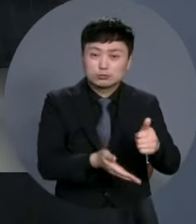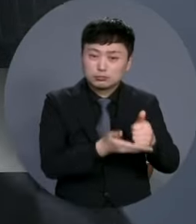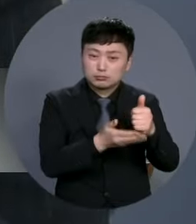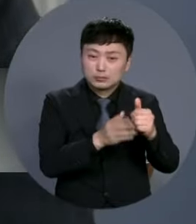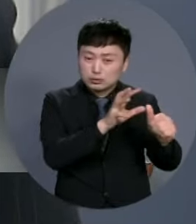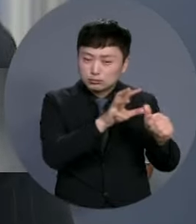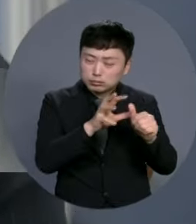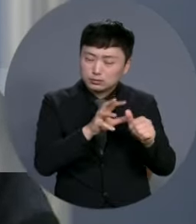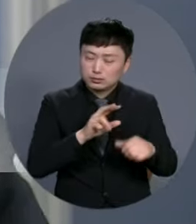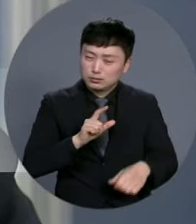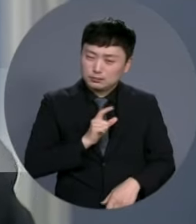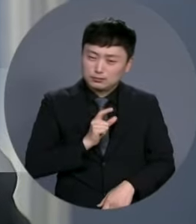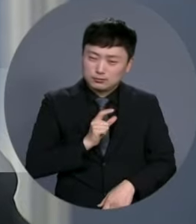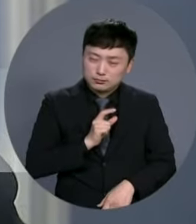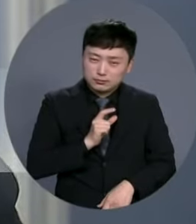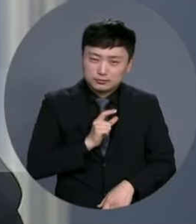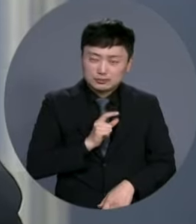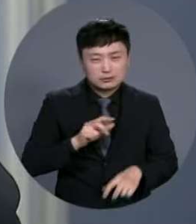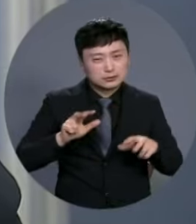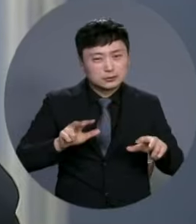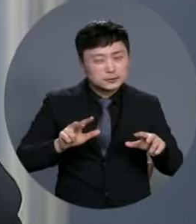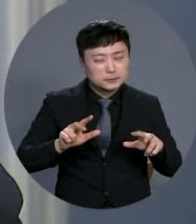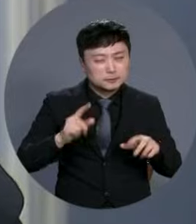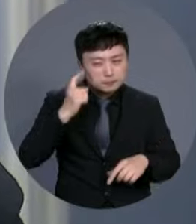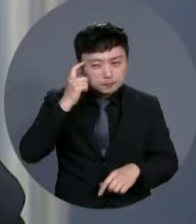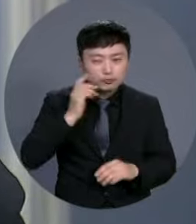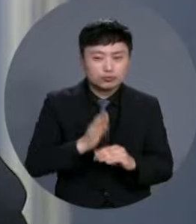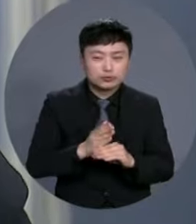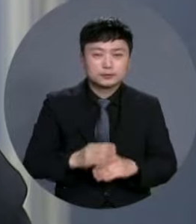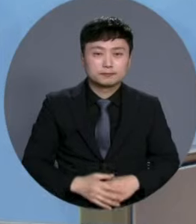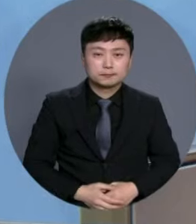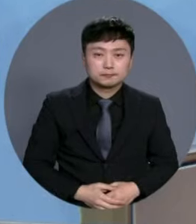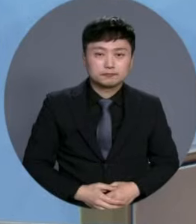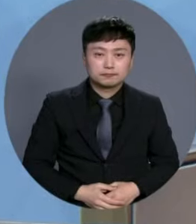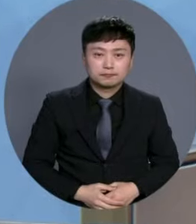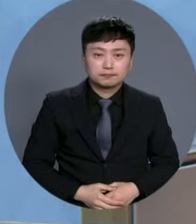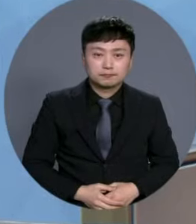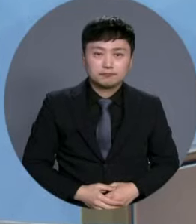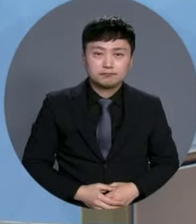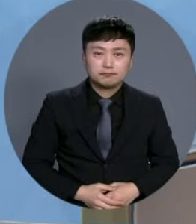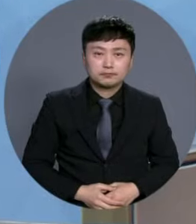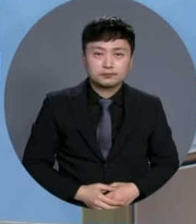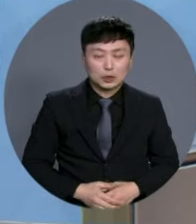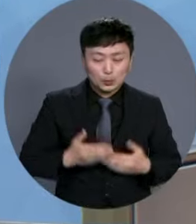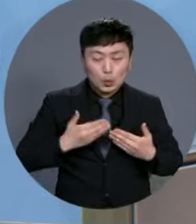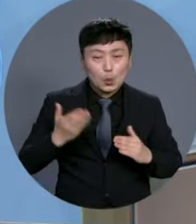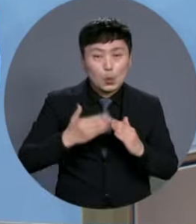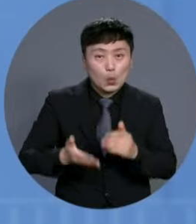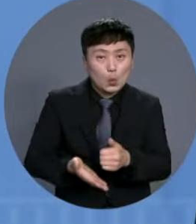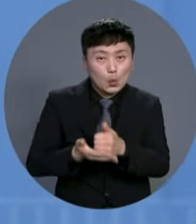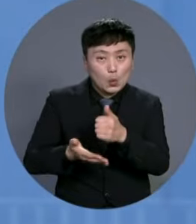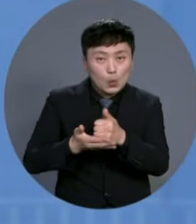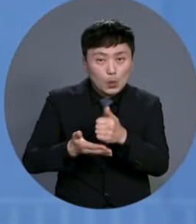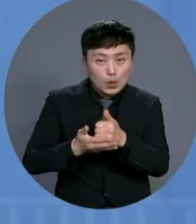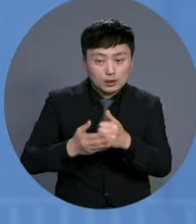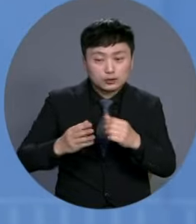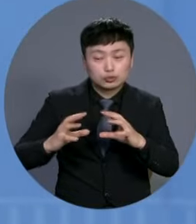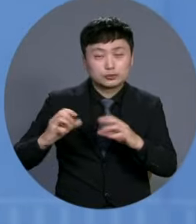뒤 거취를 결정하겠다고 밝혔습니다. 쇄신보다 현역 불패를 이어가며 조용한 공천이란 평을